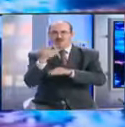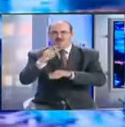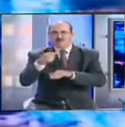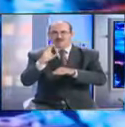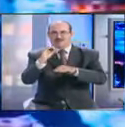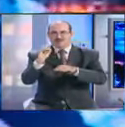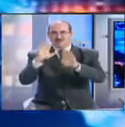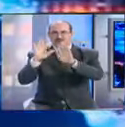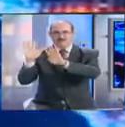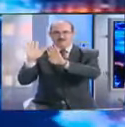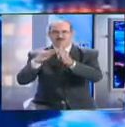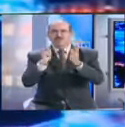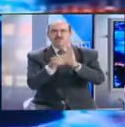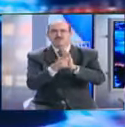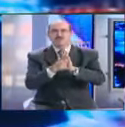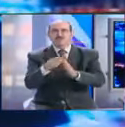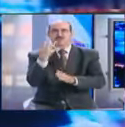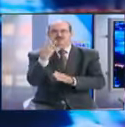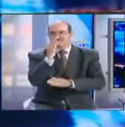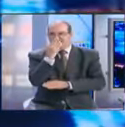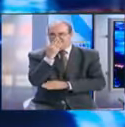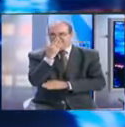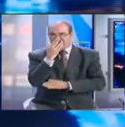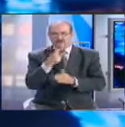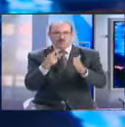84-09 المؤرخ في